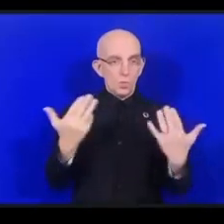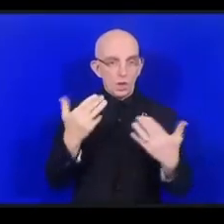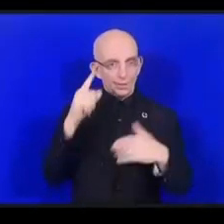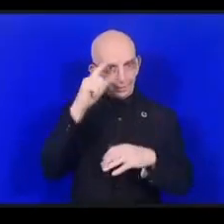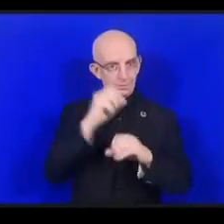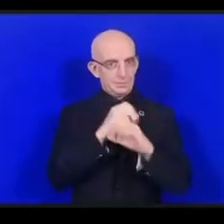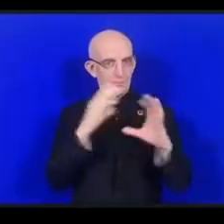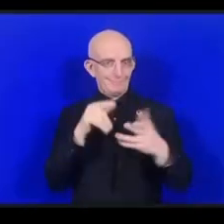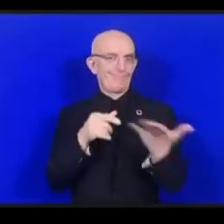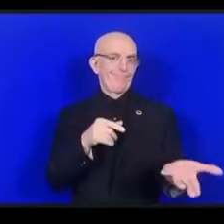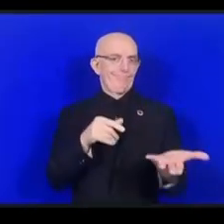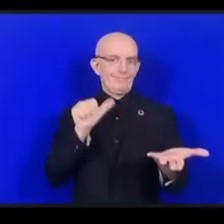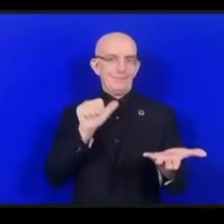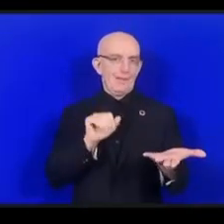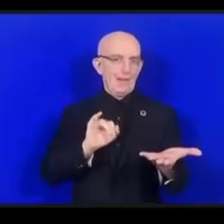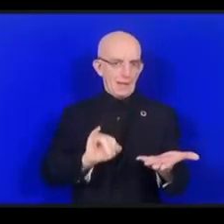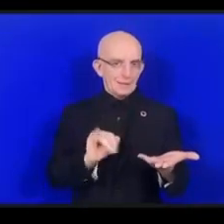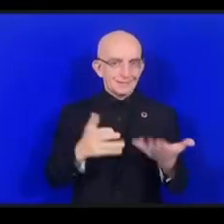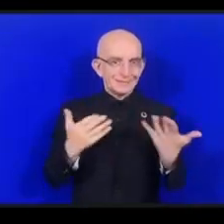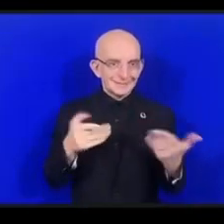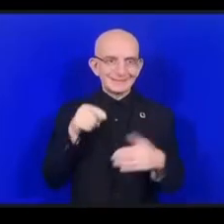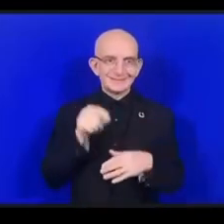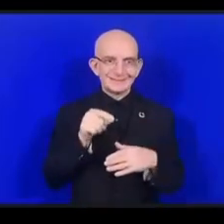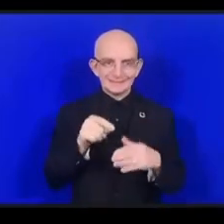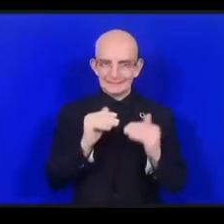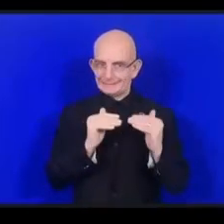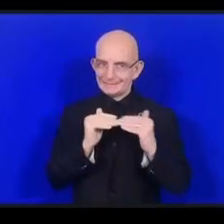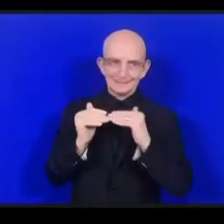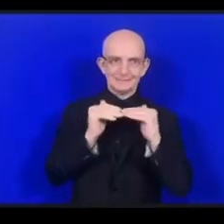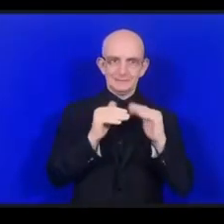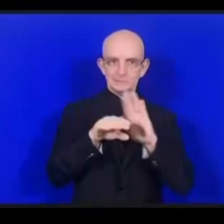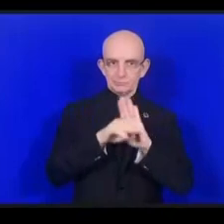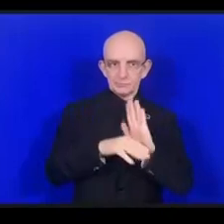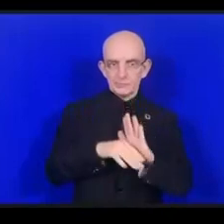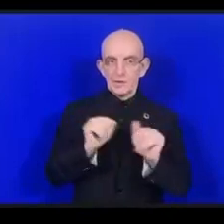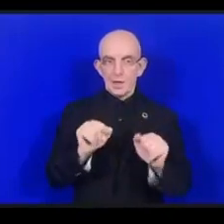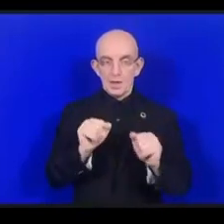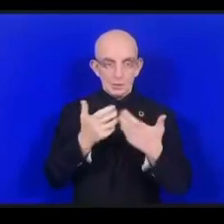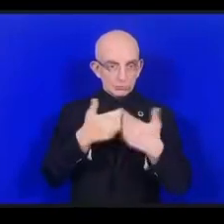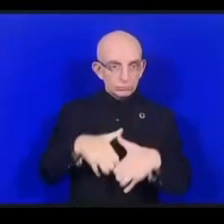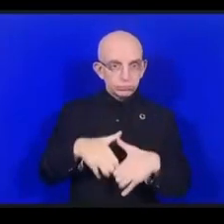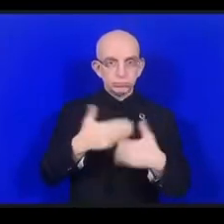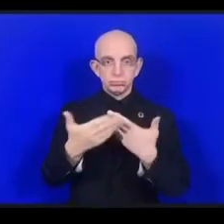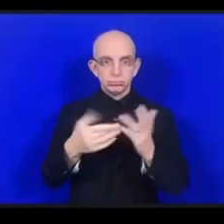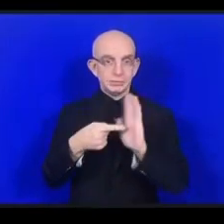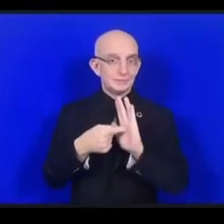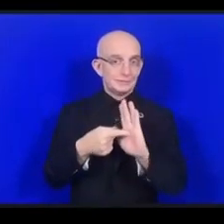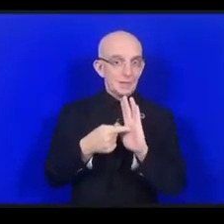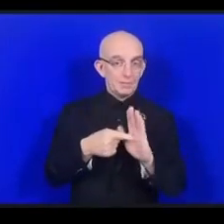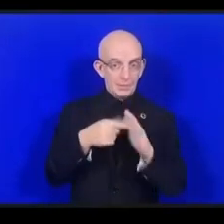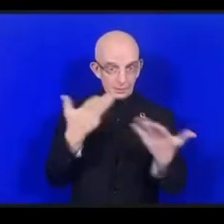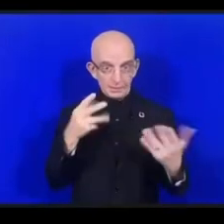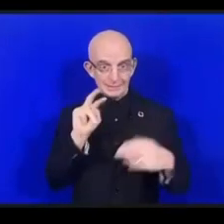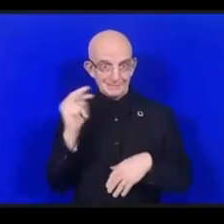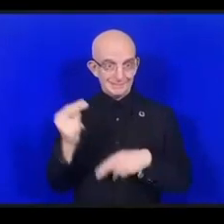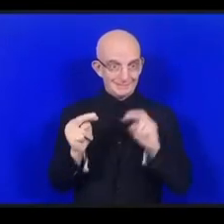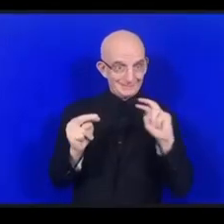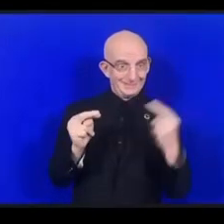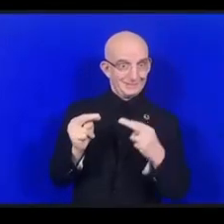因为它其实也是挺复杂的一个情况，因为有一些这个智能性的应用，你比如